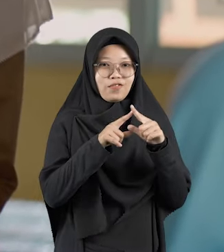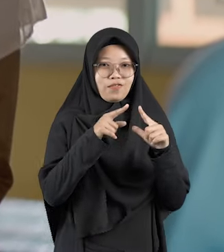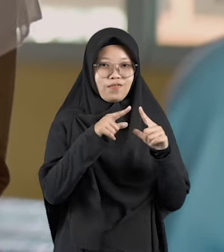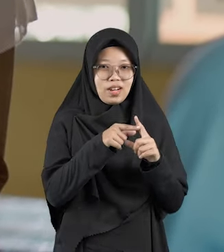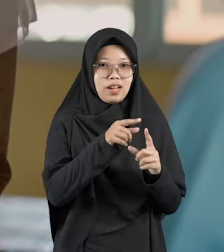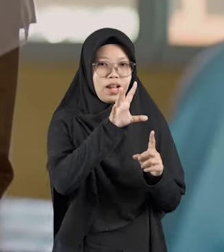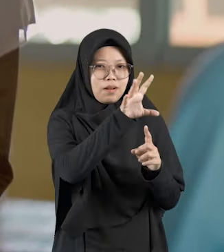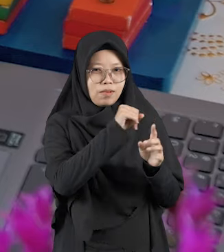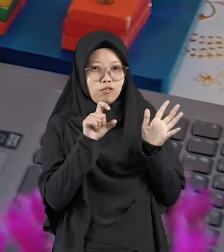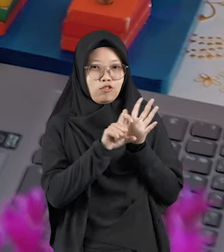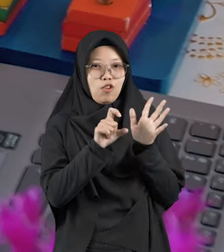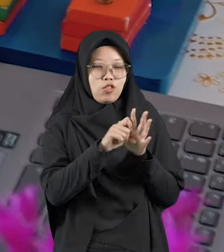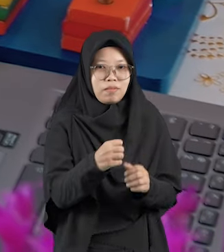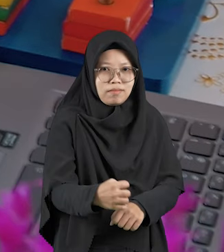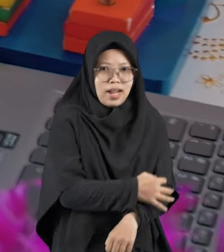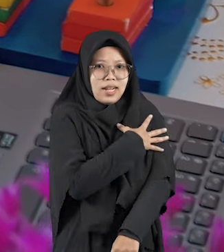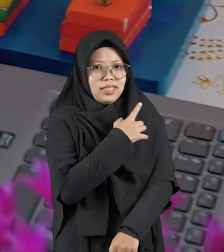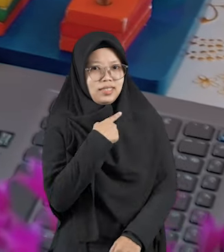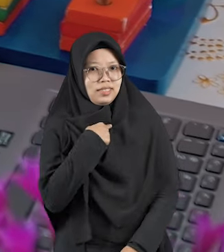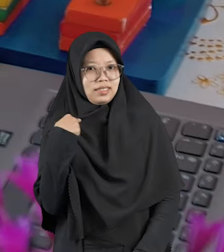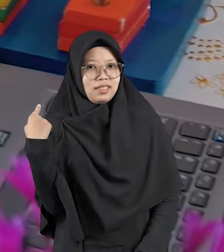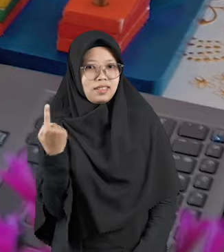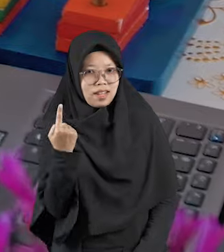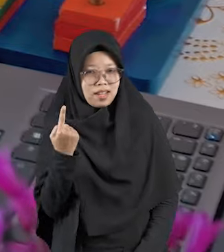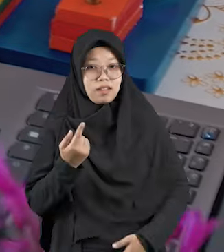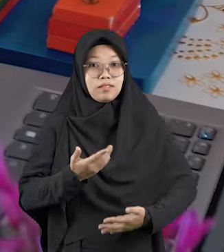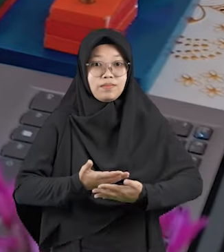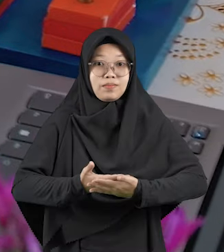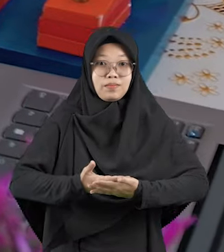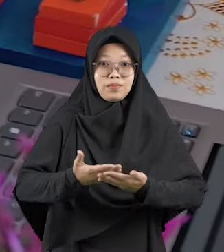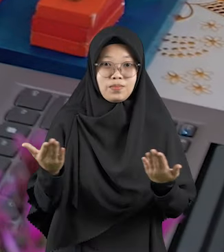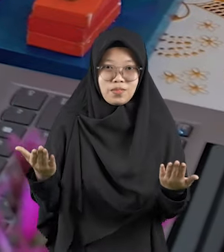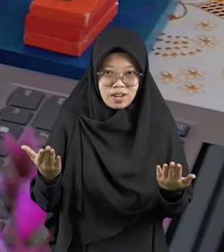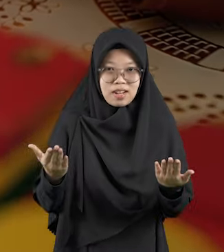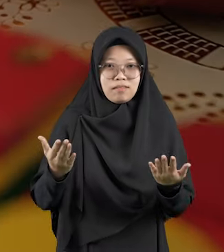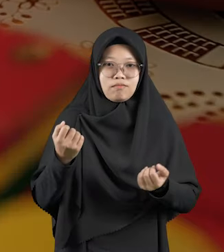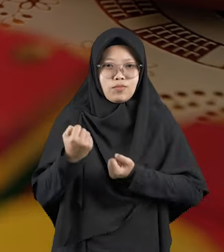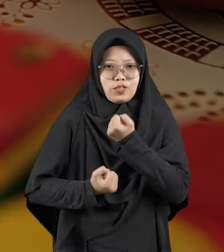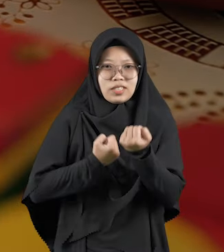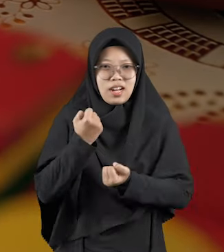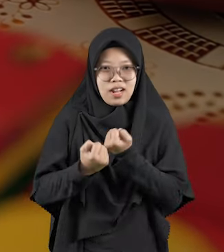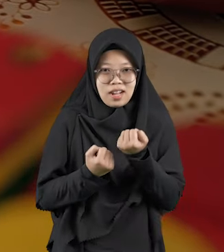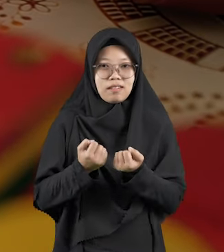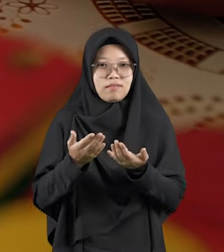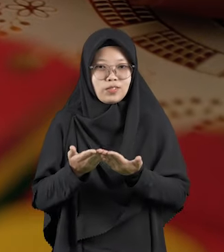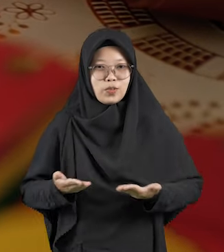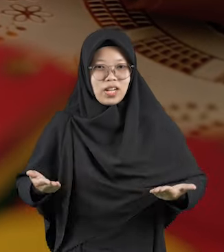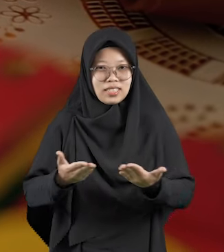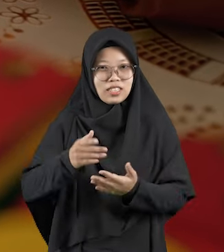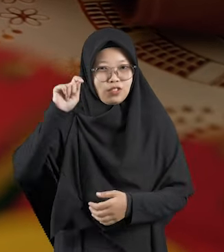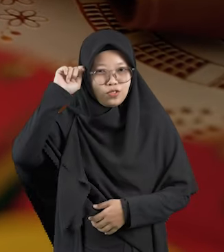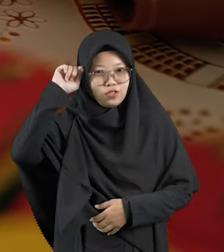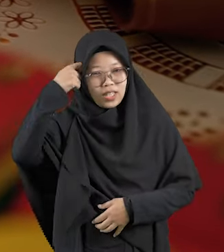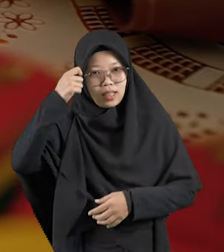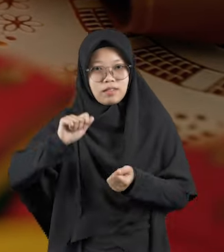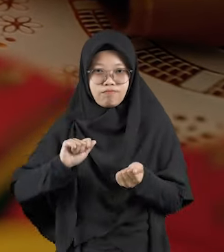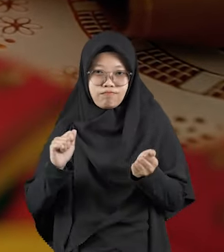satu contoh inspirasi bagi kita bahwa siapapun bisa berhasil selama memiliki keinginan dalam